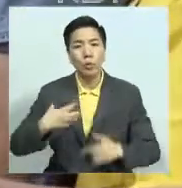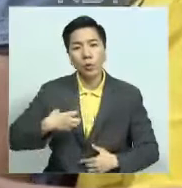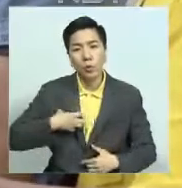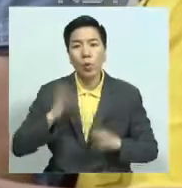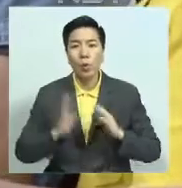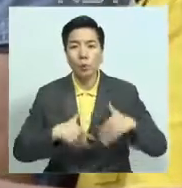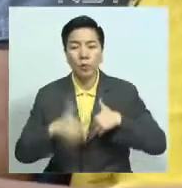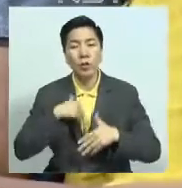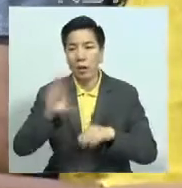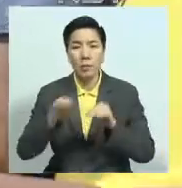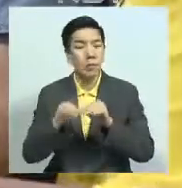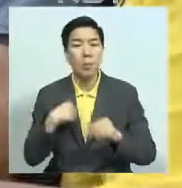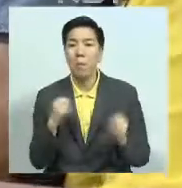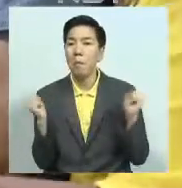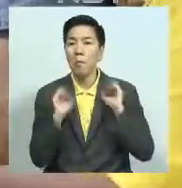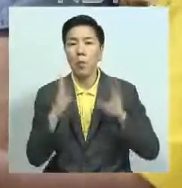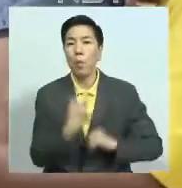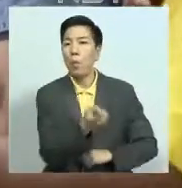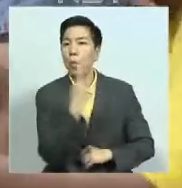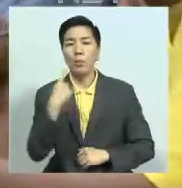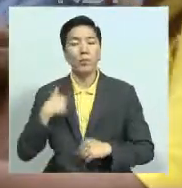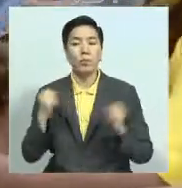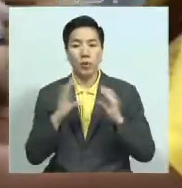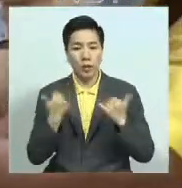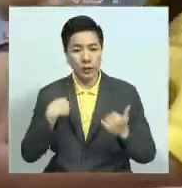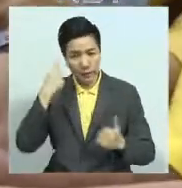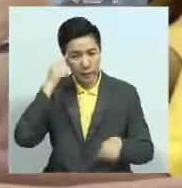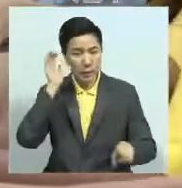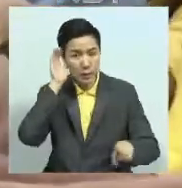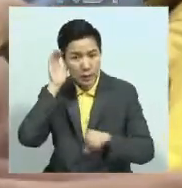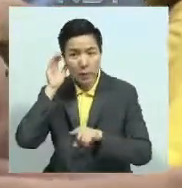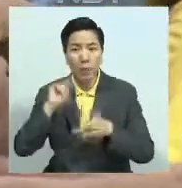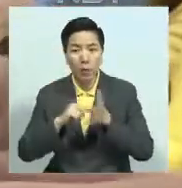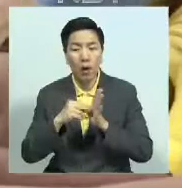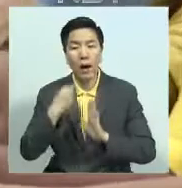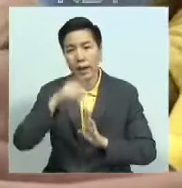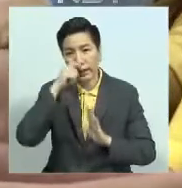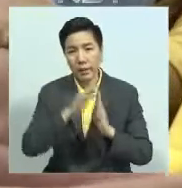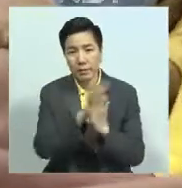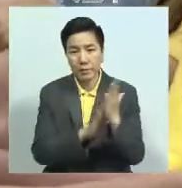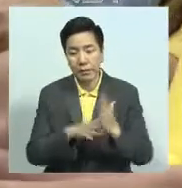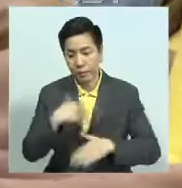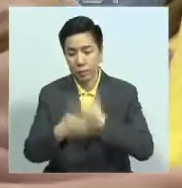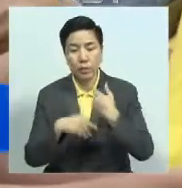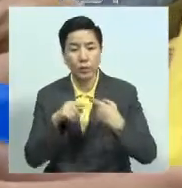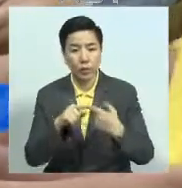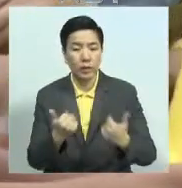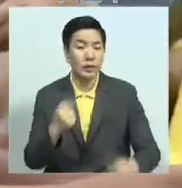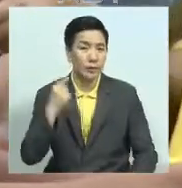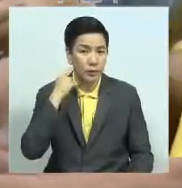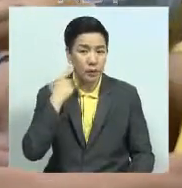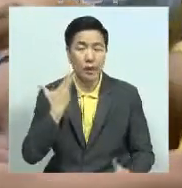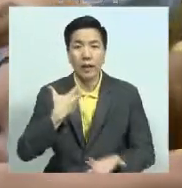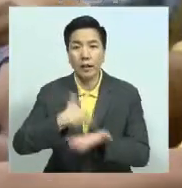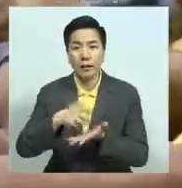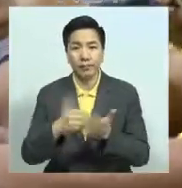ากที่สุดไม่กังวลนะครับว่าจะถูกอภิปรายในสภาเพราะเชื่อนะครับว่าทุกคนช่วยกันทำให้ประเทศนั้นเดินไปข้างหน้านะครับไปฟังเสียงท่าน